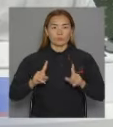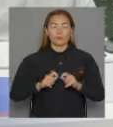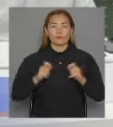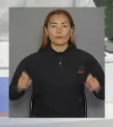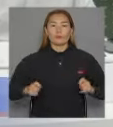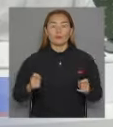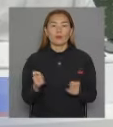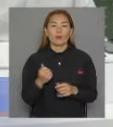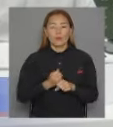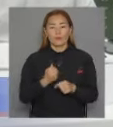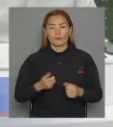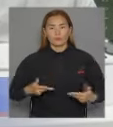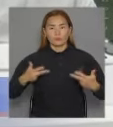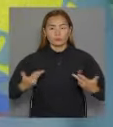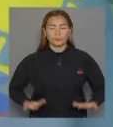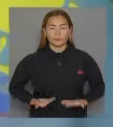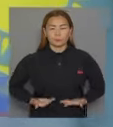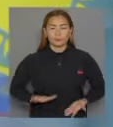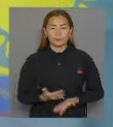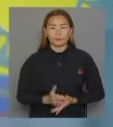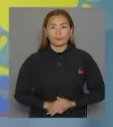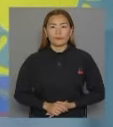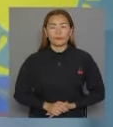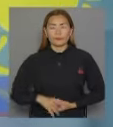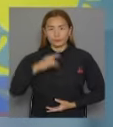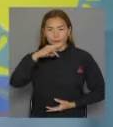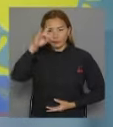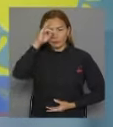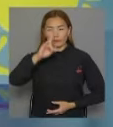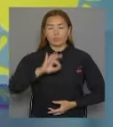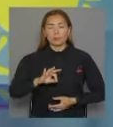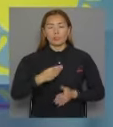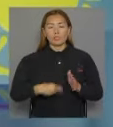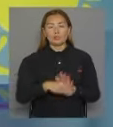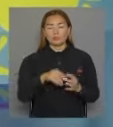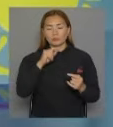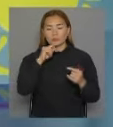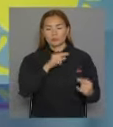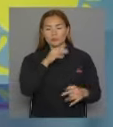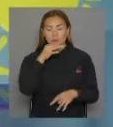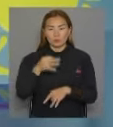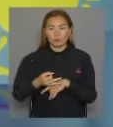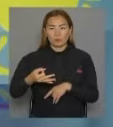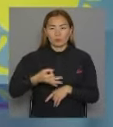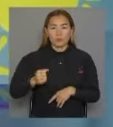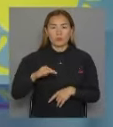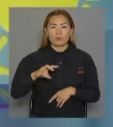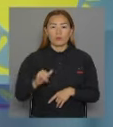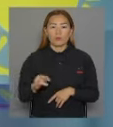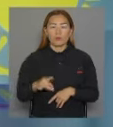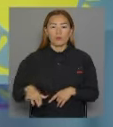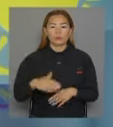және ашық эфирде жүргізілді. Қазақстан Республикасының сыбайлас жемқорлыққа қарсы іс-қимыл агенттігінің Атырау облысы бойынша